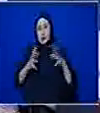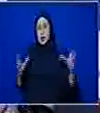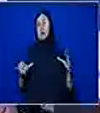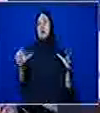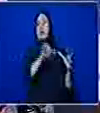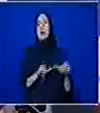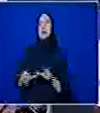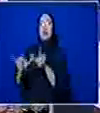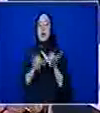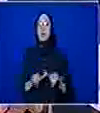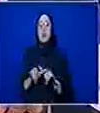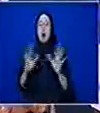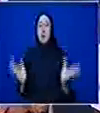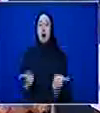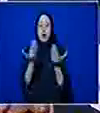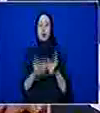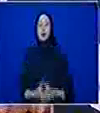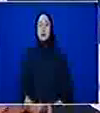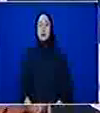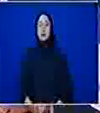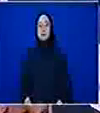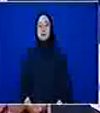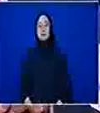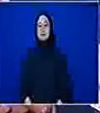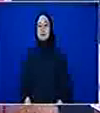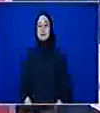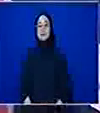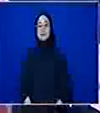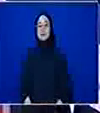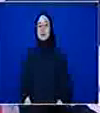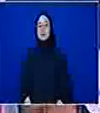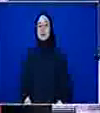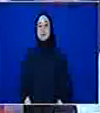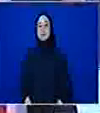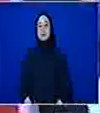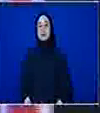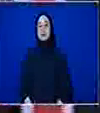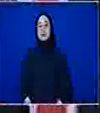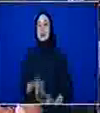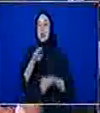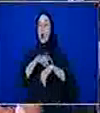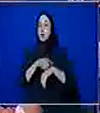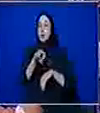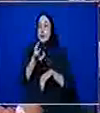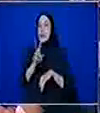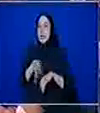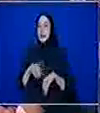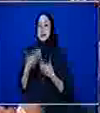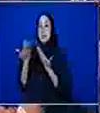bangun bersama-sama. Kita bangun bersama-sama. Baik. Silakan, Prabowo, masih ada sedikit lagi. Makan, Pak. Sedikit lagi, Pak